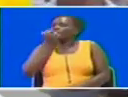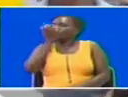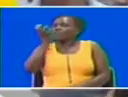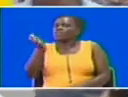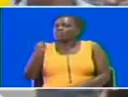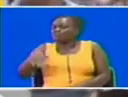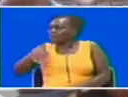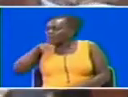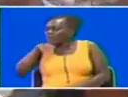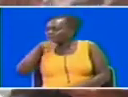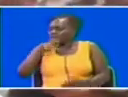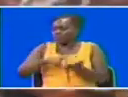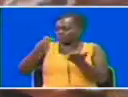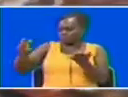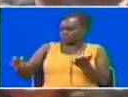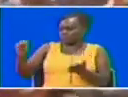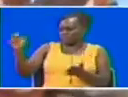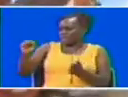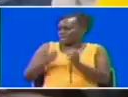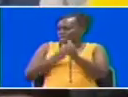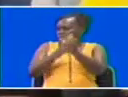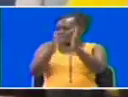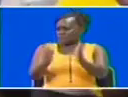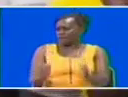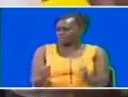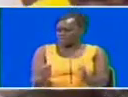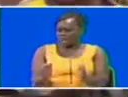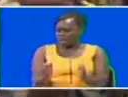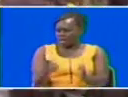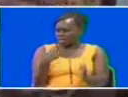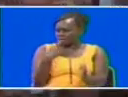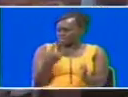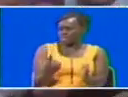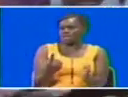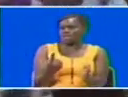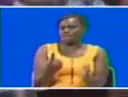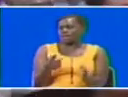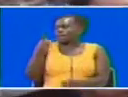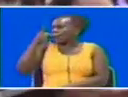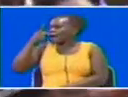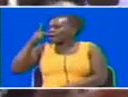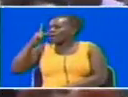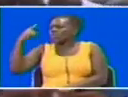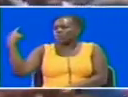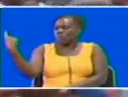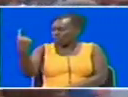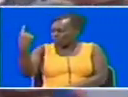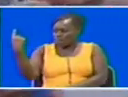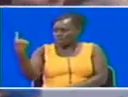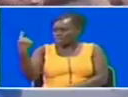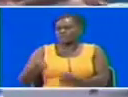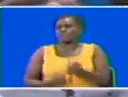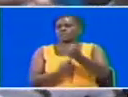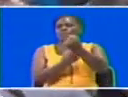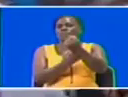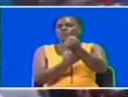madai ya Kalonzo kuondoka NASA, viongozi katika chama hicho wameshikilia msimamo ni Kalonzo Musyoka pekee watakaounga